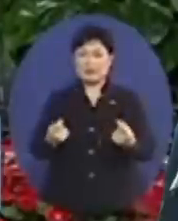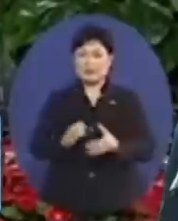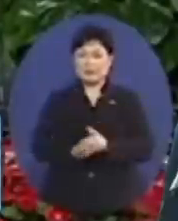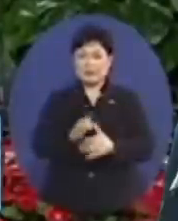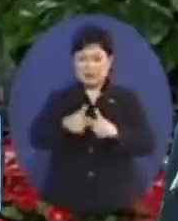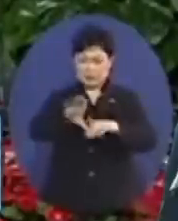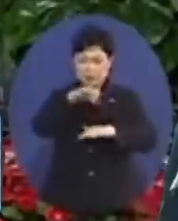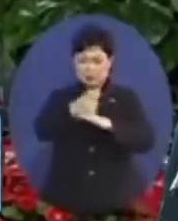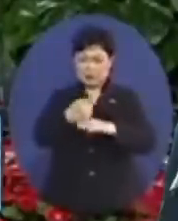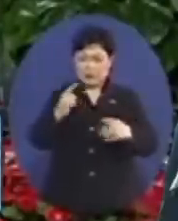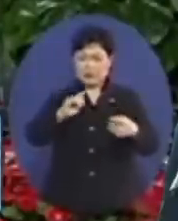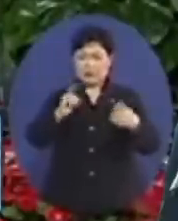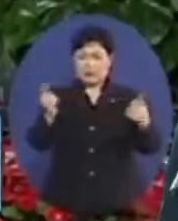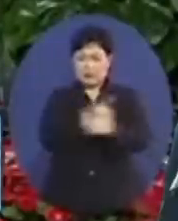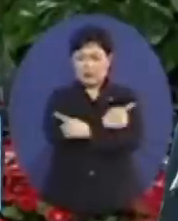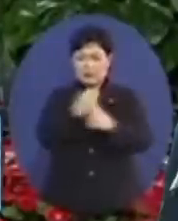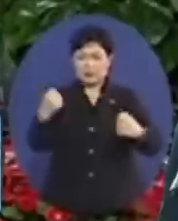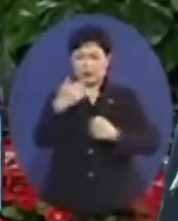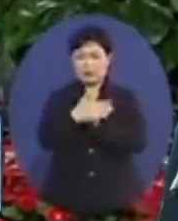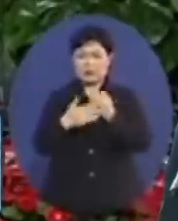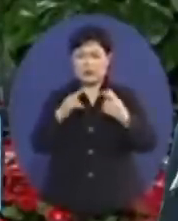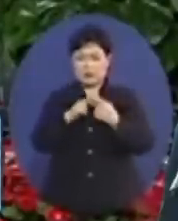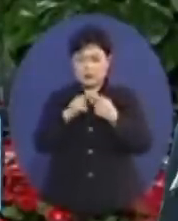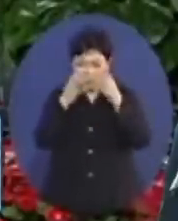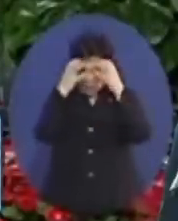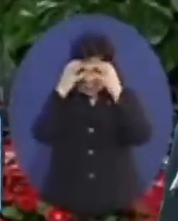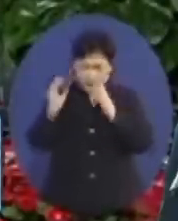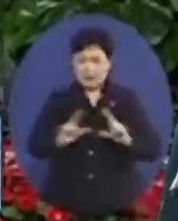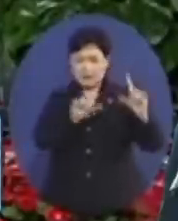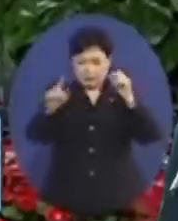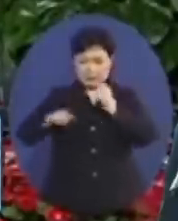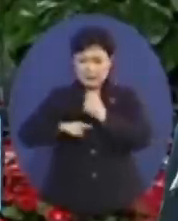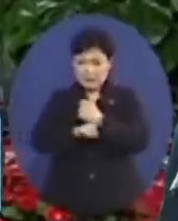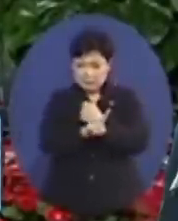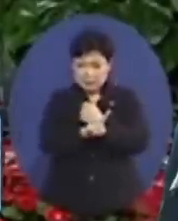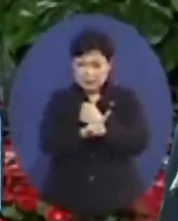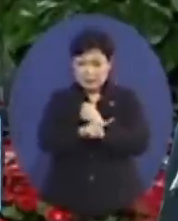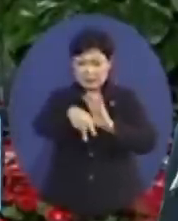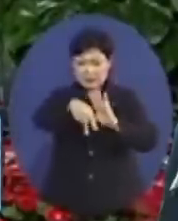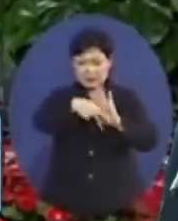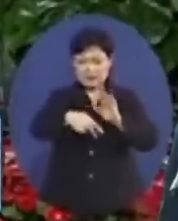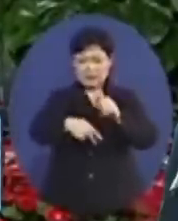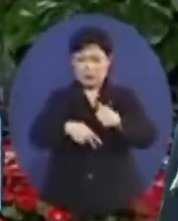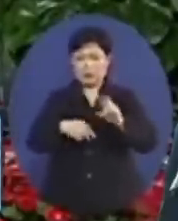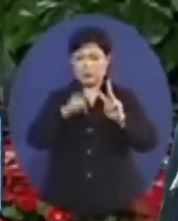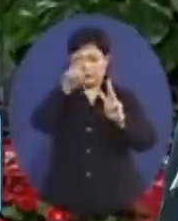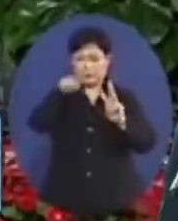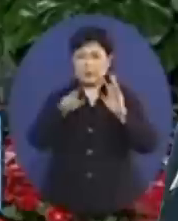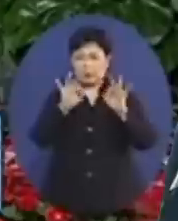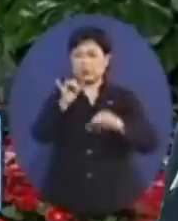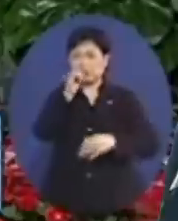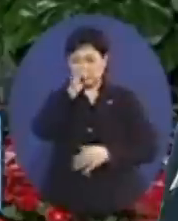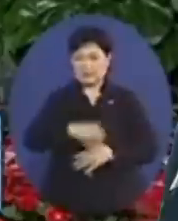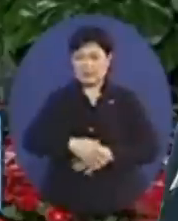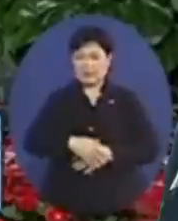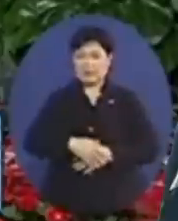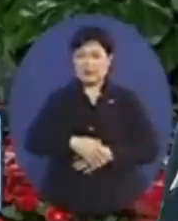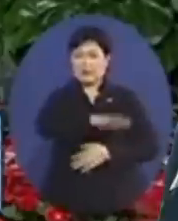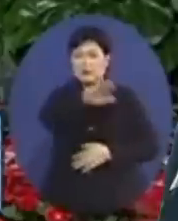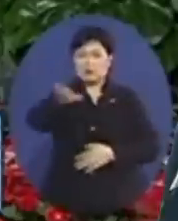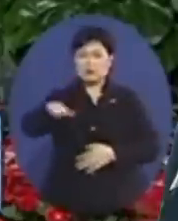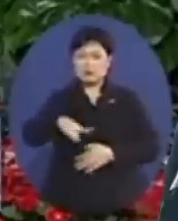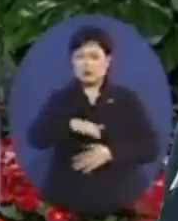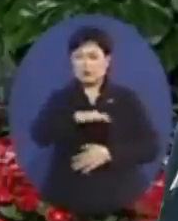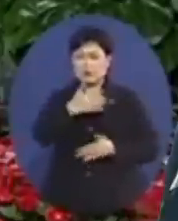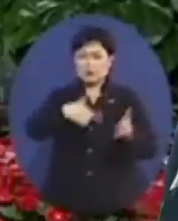예수 그리스도의 대속의 삶과 고난의 의미를 우리는 이사야 53장에서도 볼 수 있습니다. 그는 우리 위해서 찔렸다고